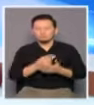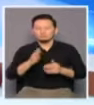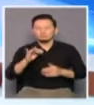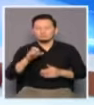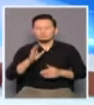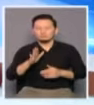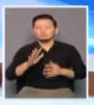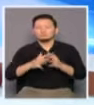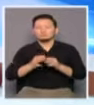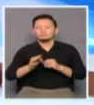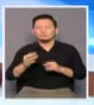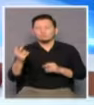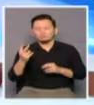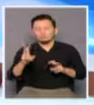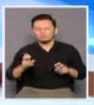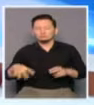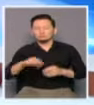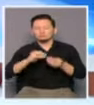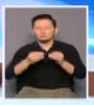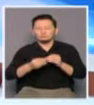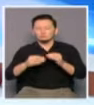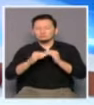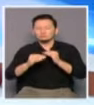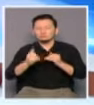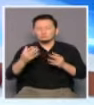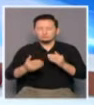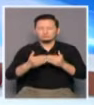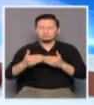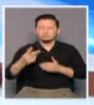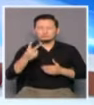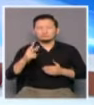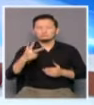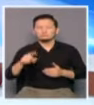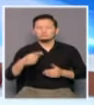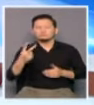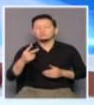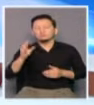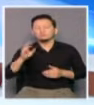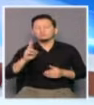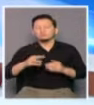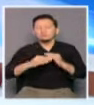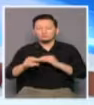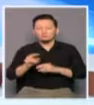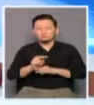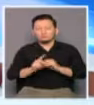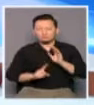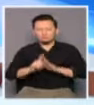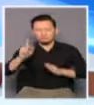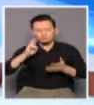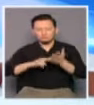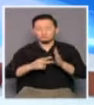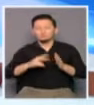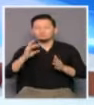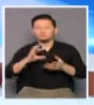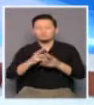2 ықшамауданы тұрғындарының жан айқайы. Биыл ықшамауданға ұзындығы 23,2 шақырым болатын тас жол төсеу жұмыстары басталған. Алайда